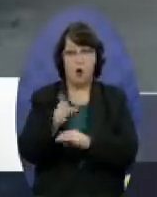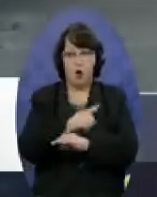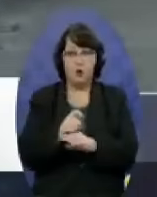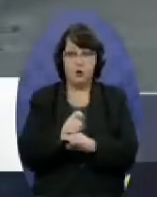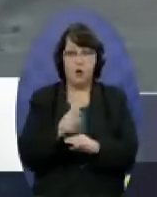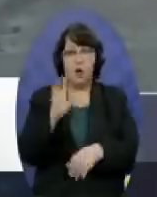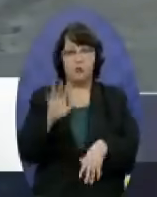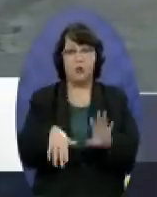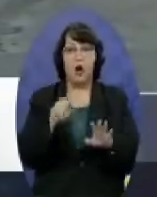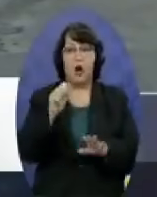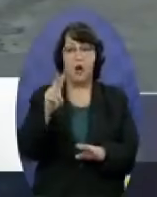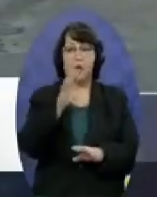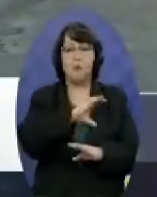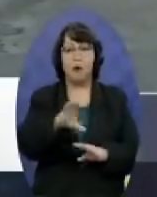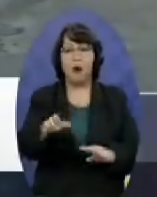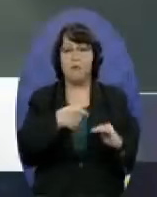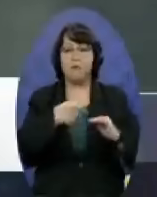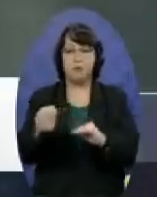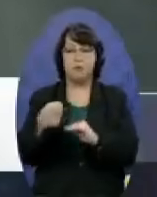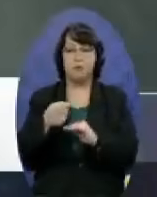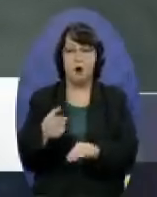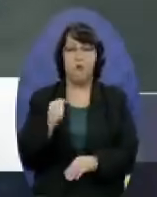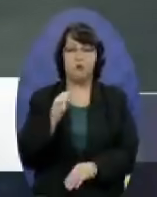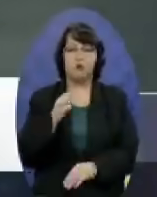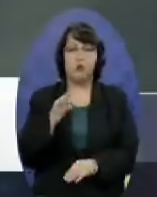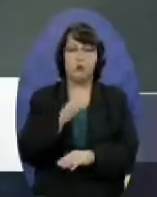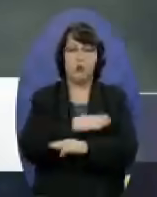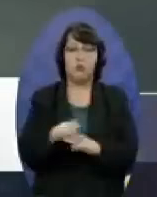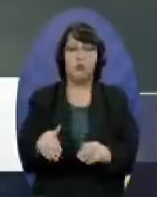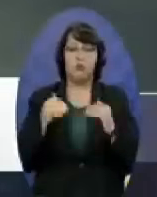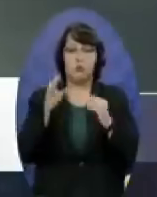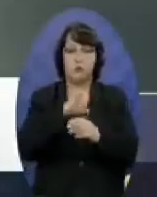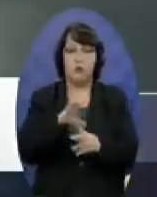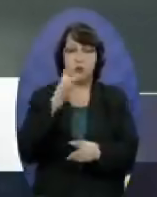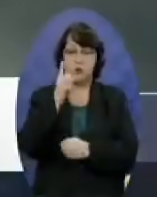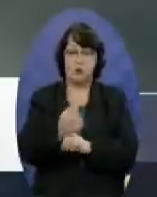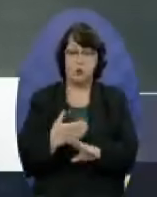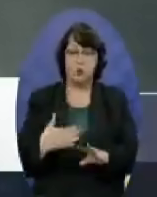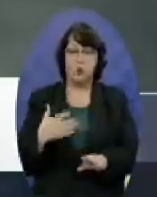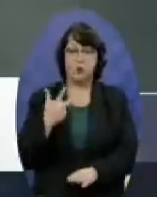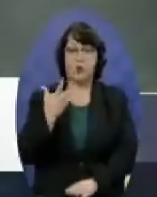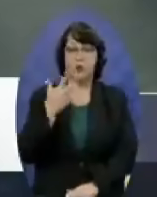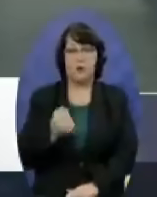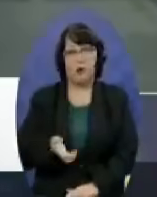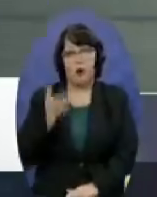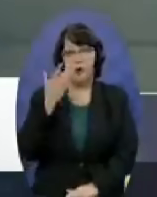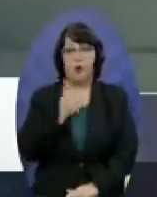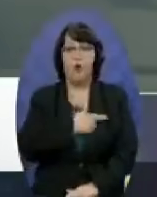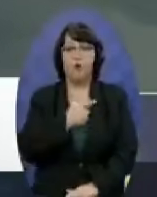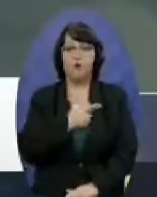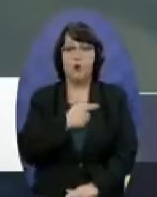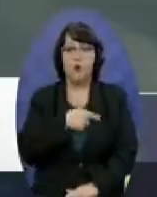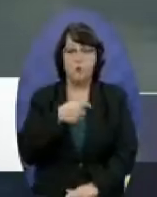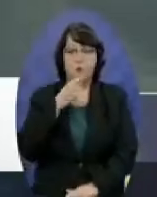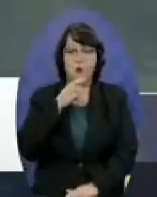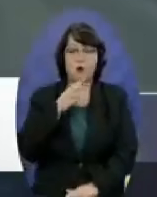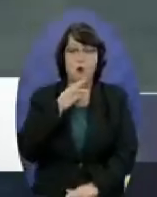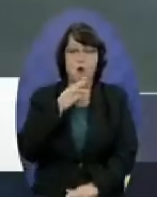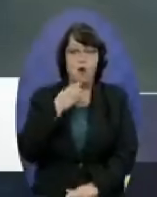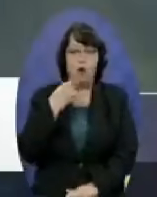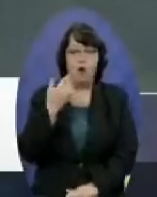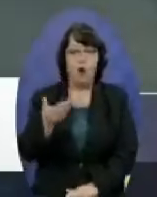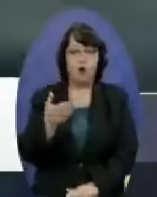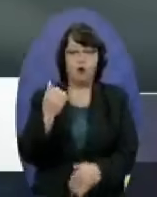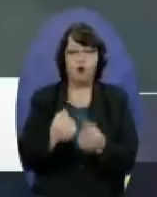10 тонн аж ахуй нэгж байдаг. Нийслэлийн авцмын хөгжлийн газарт өнгөрсөн онд 353 өргөдөл гомдол ирсний ихэнх нь мэдээлэл өгөхгүй тээврийн хэрэгслийг